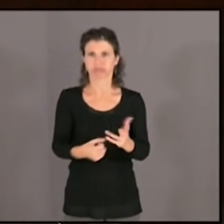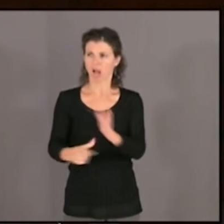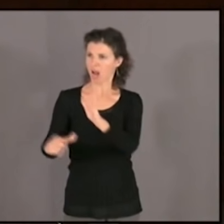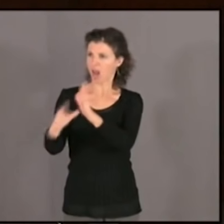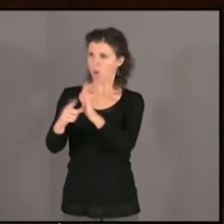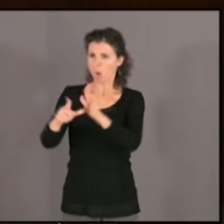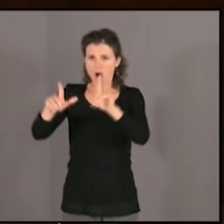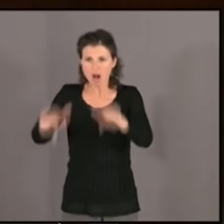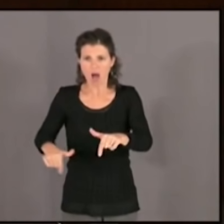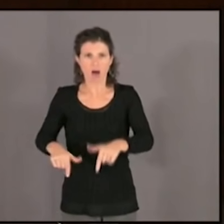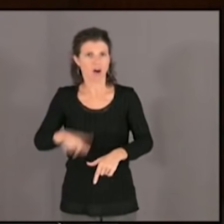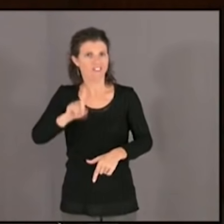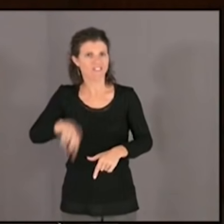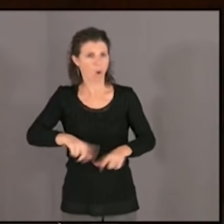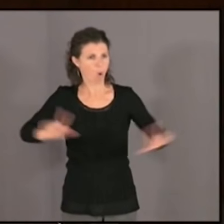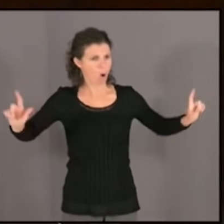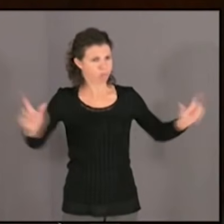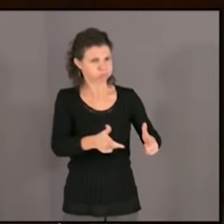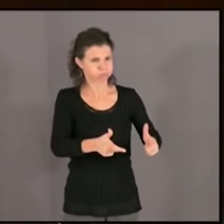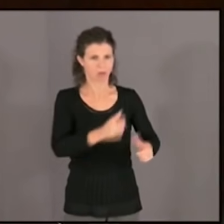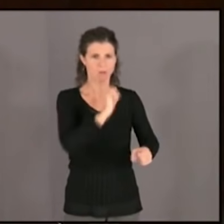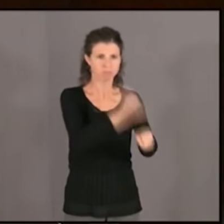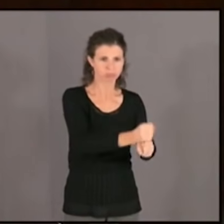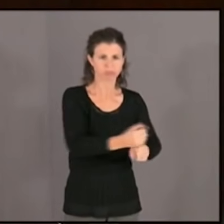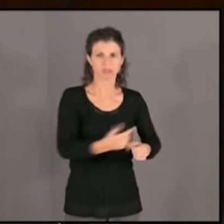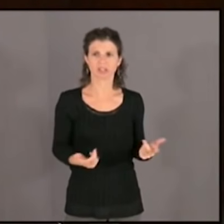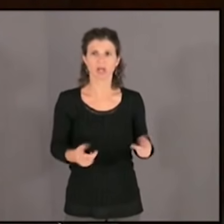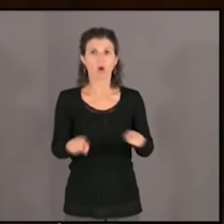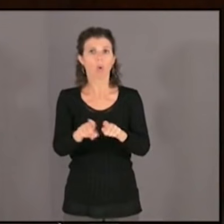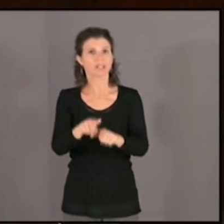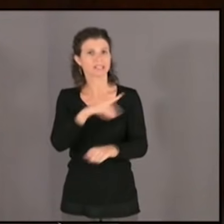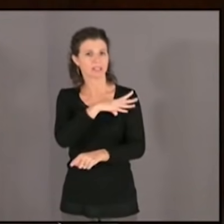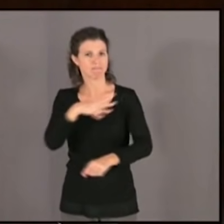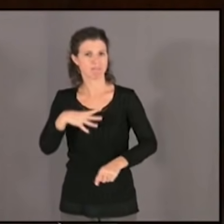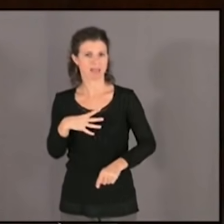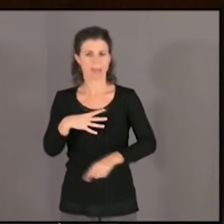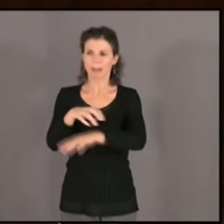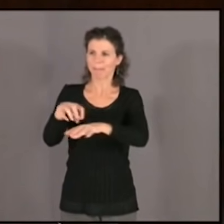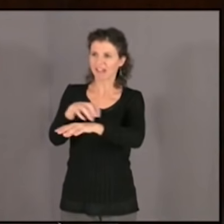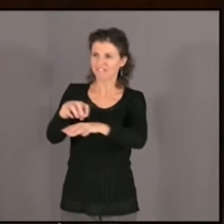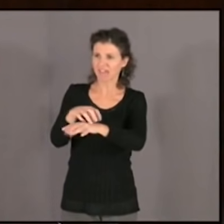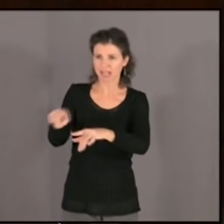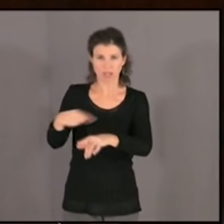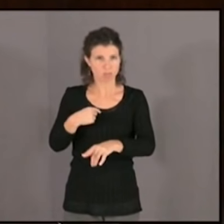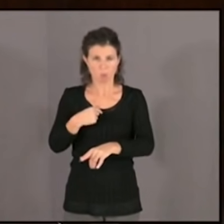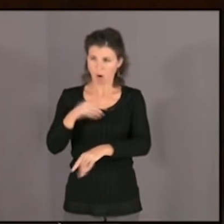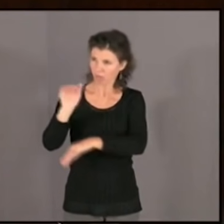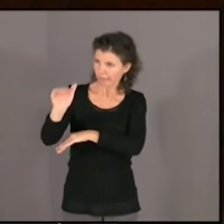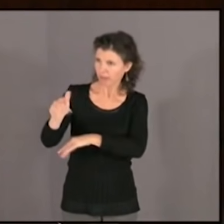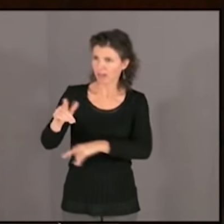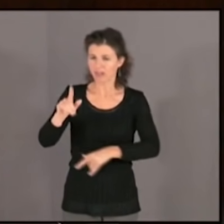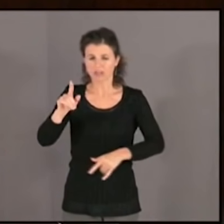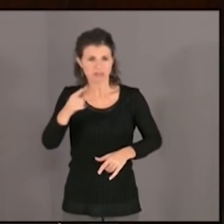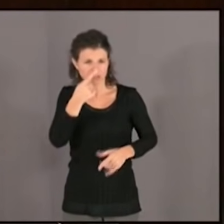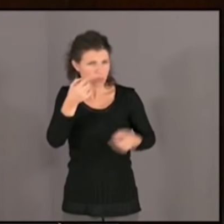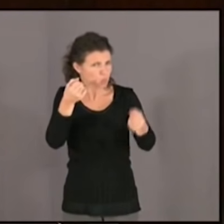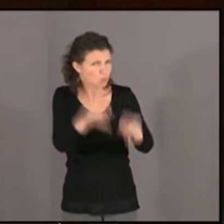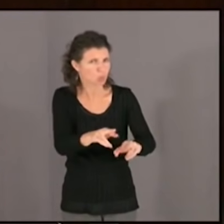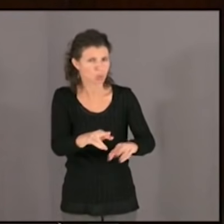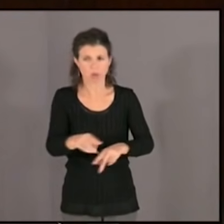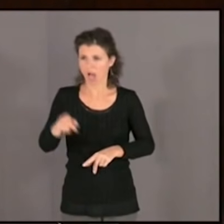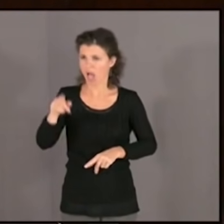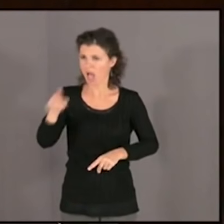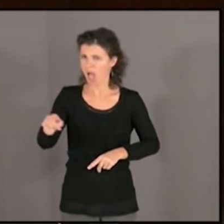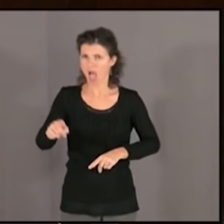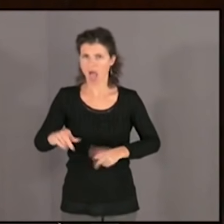loi, en interpellant Madame la Préfète, qui sera, j'en suis sûr, déterminée à faire le maximum. Allez-vous enfin